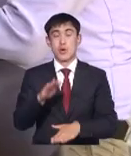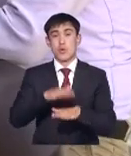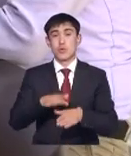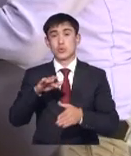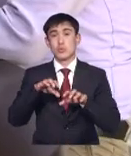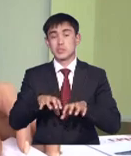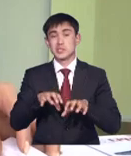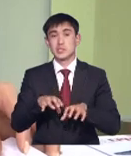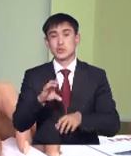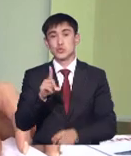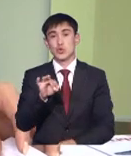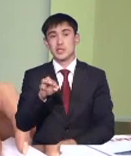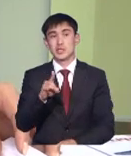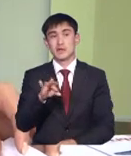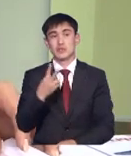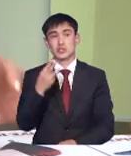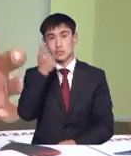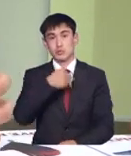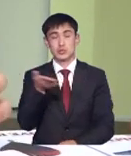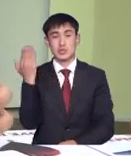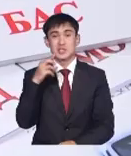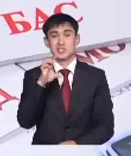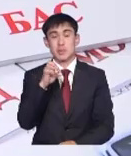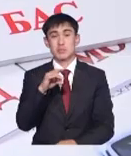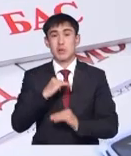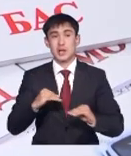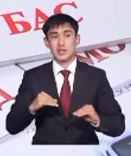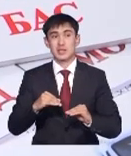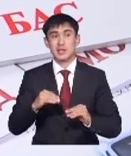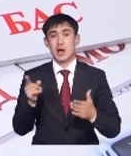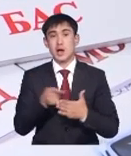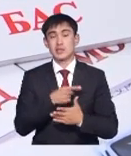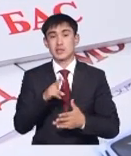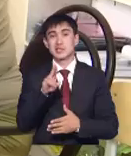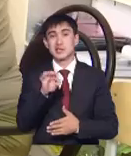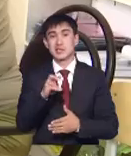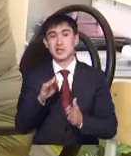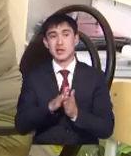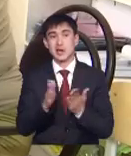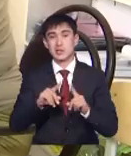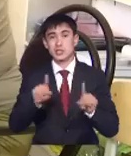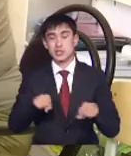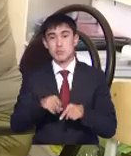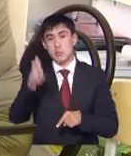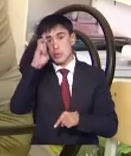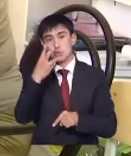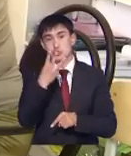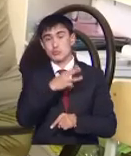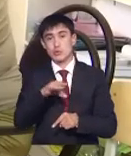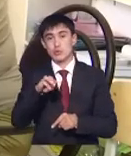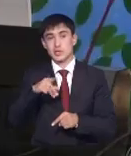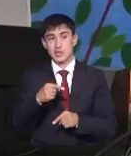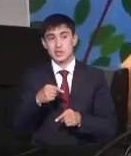Зухра Серікқызы осыдан 3 жыл бұрын «Смарт балақай» деп аталатын дидактикалық карточкалар жобасымен мемлекеттен 3 миллион теңге